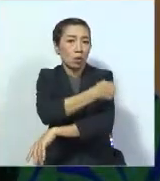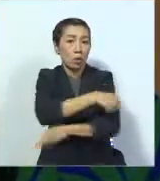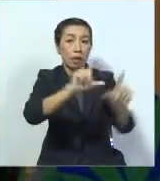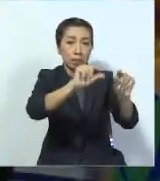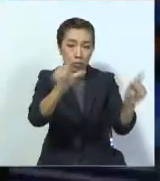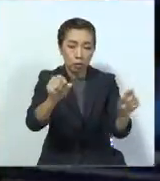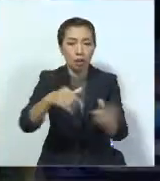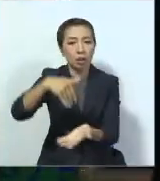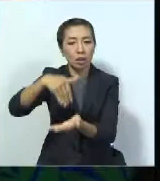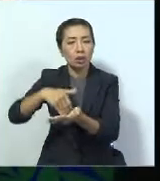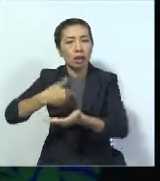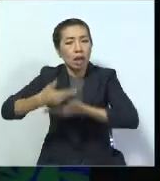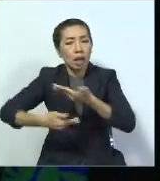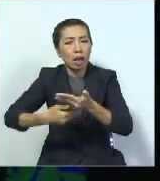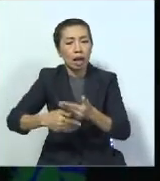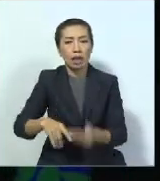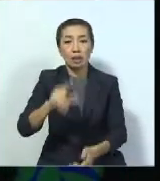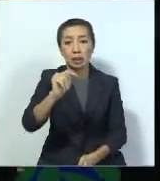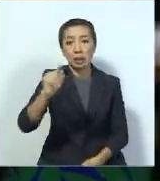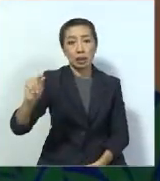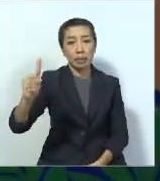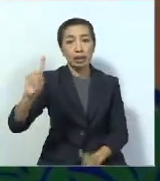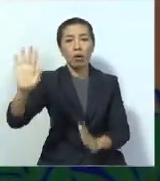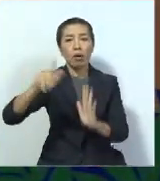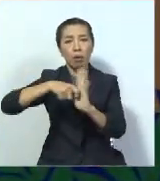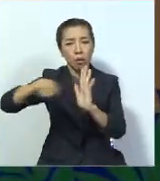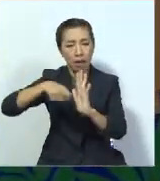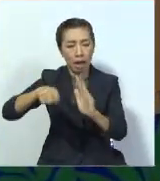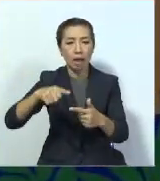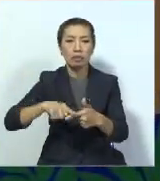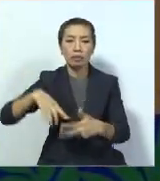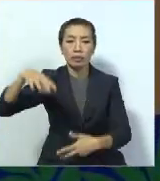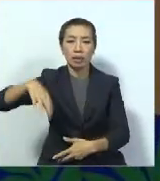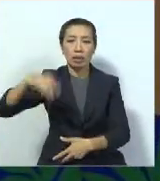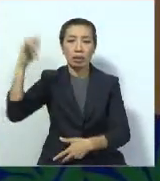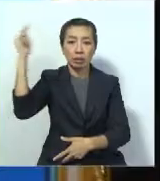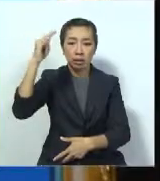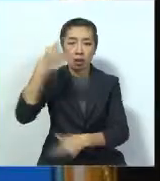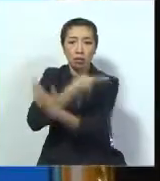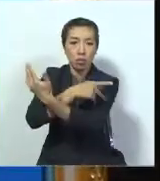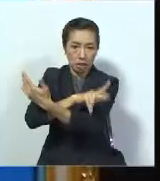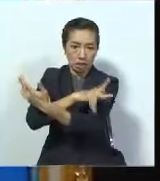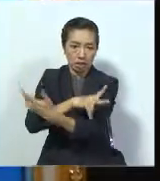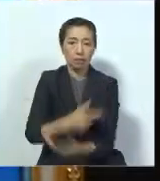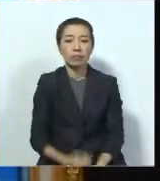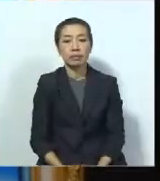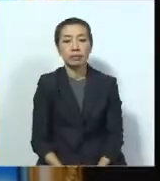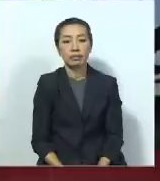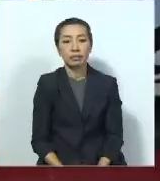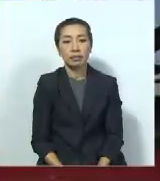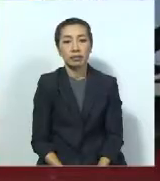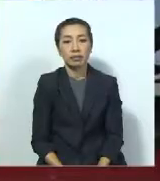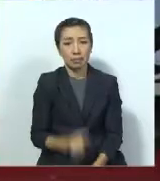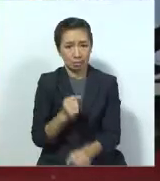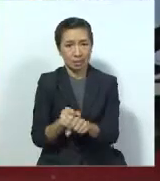เพชรบูรณ์ศูนย์การค้าเทอร์มินอล21โคราชแล้วก็ท่าอากาศยานนานาชาติภูเก็ตค่ะท